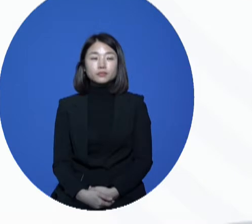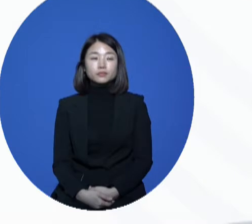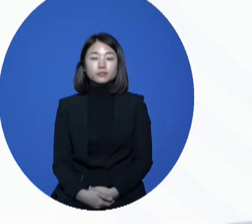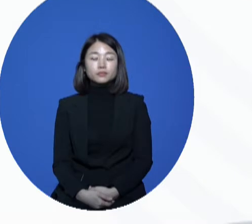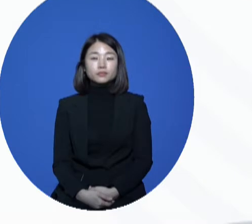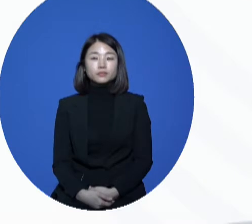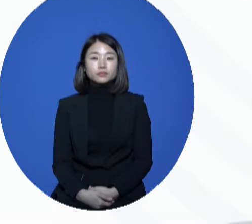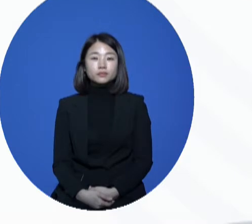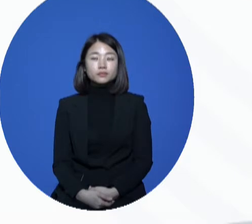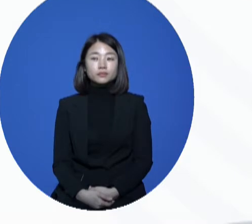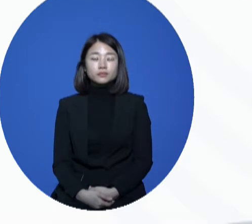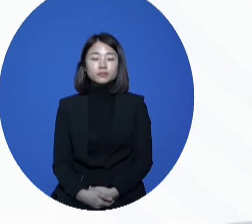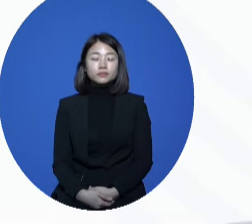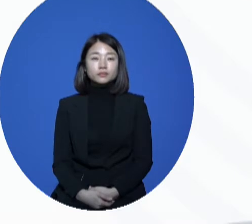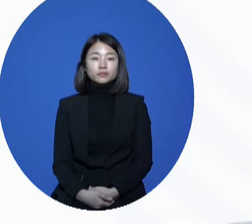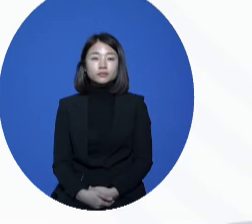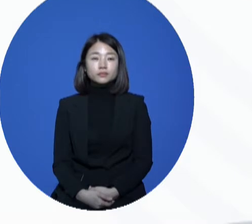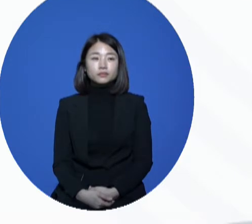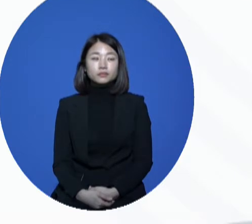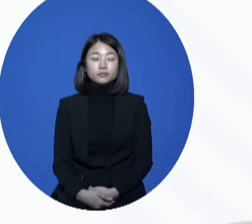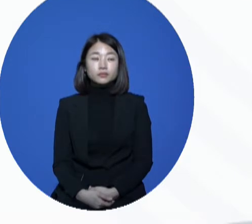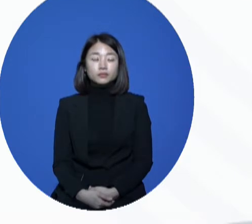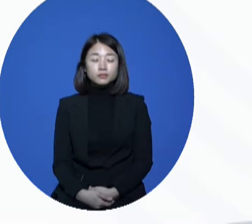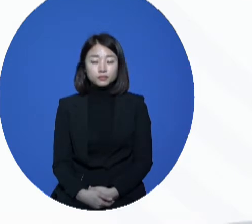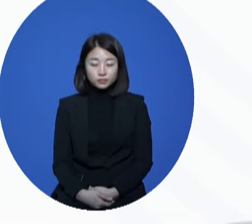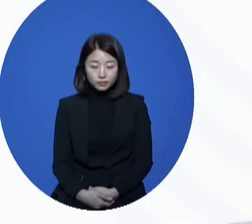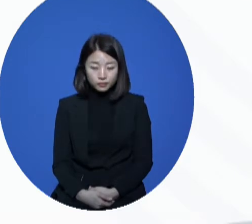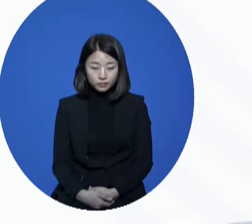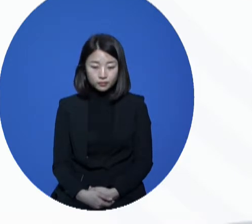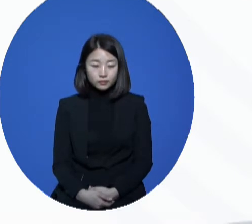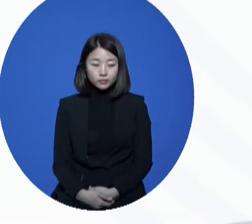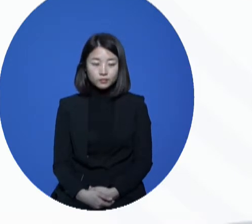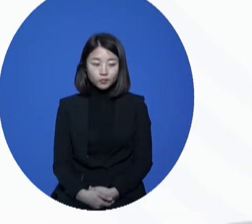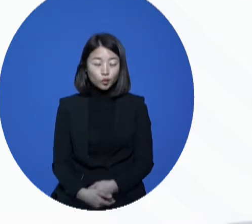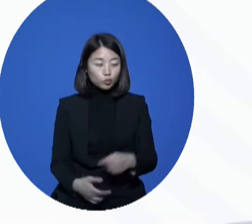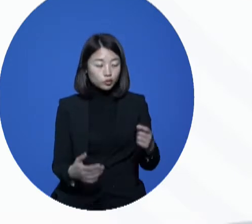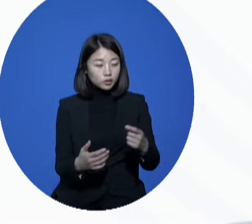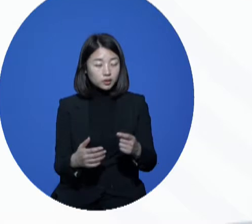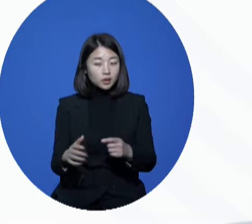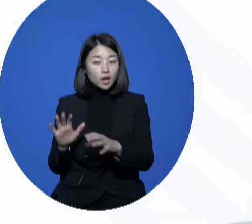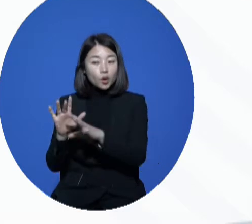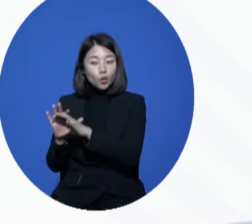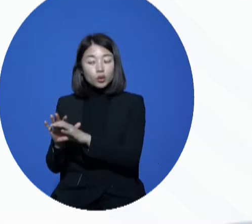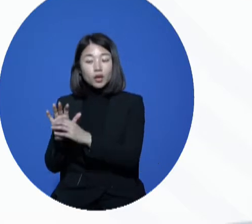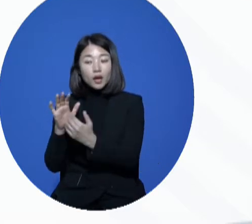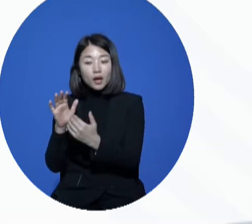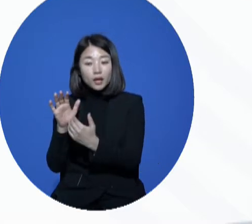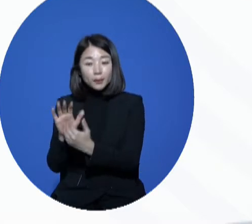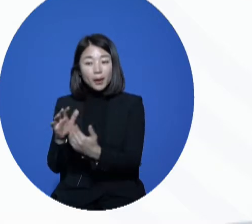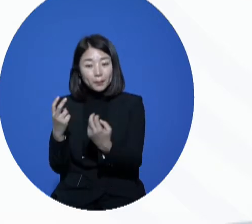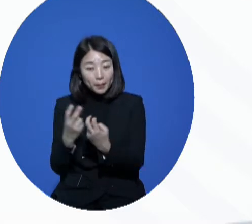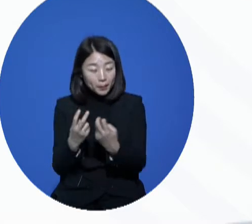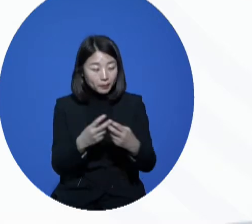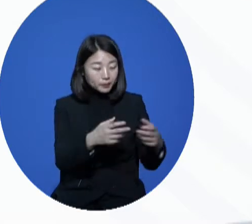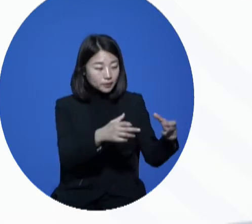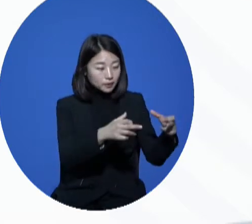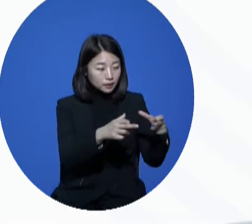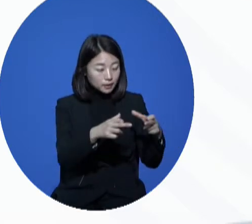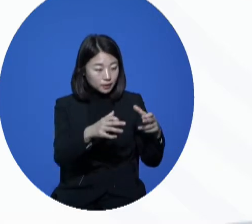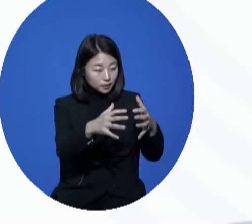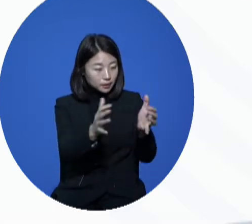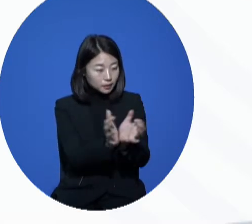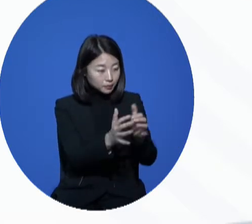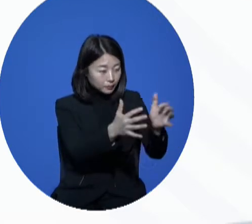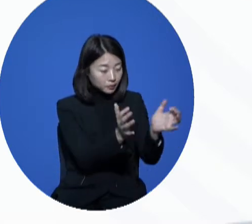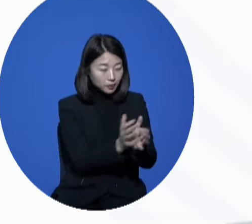그리고 여러 실무단이 설립이 되었는데 이러한 실무팀들의 장애인이 포함이